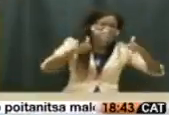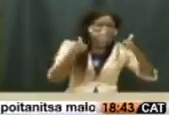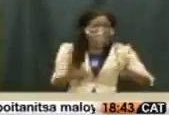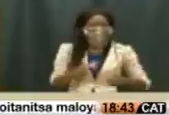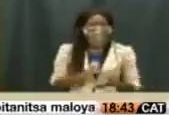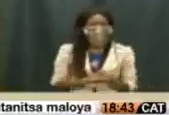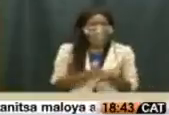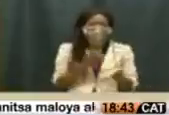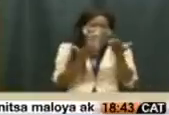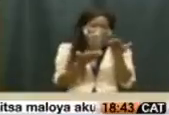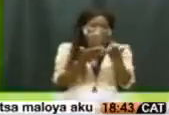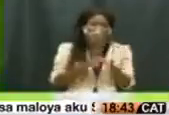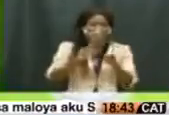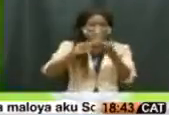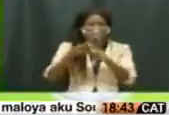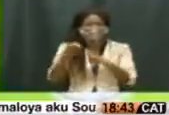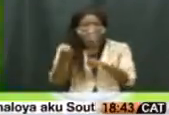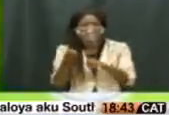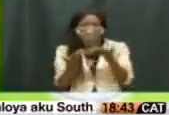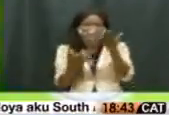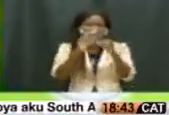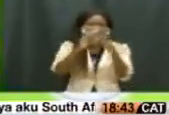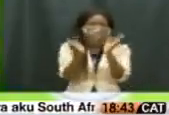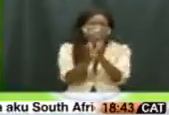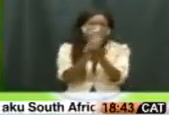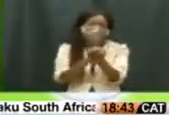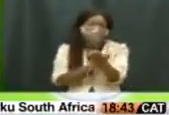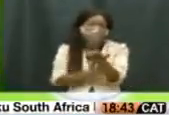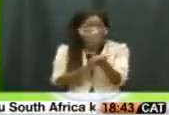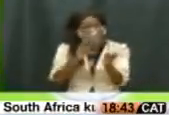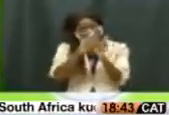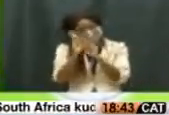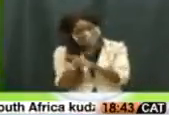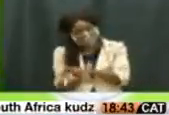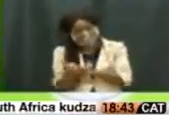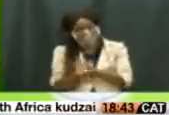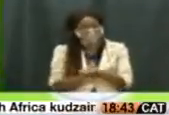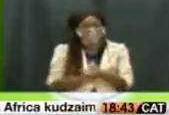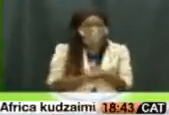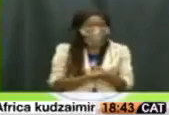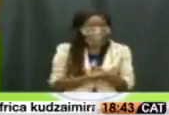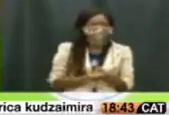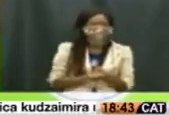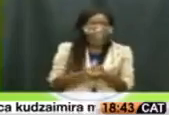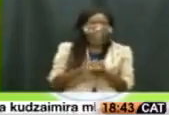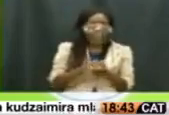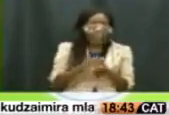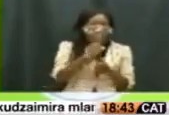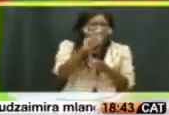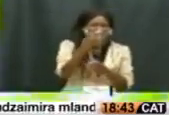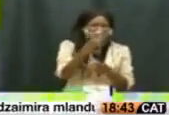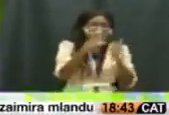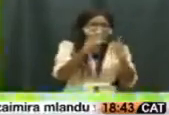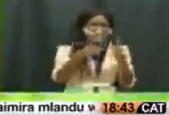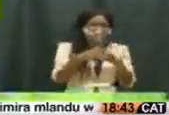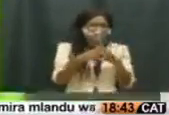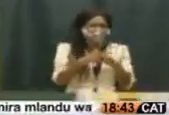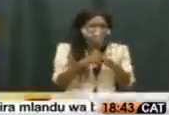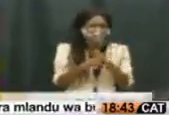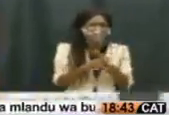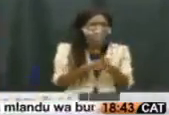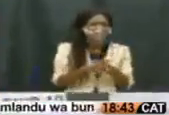mwachibale nzanga wa mwalira zuchite kuti kuna mwati poyambiri hapo ambiri amene makuzi wakambiri